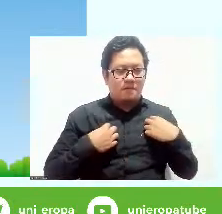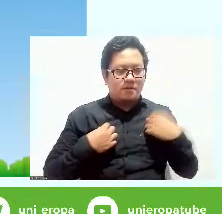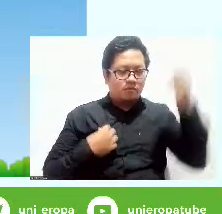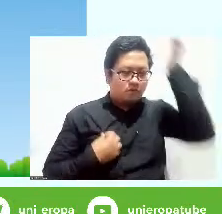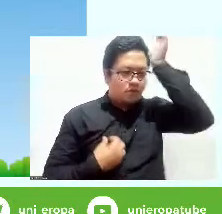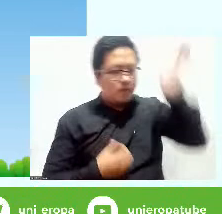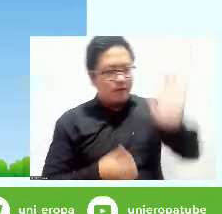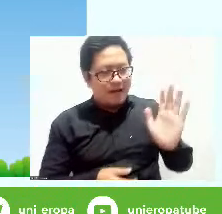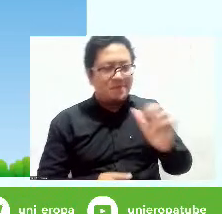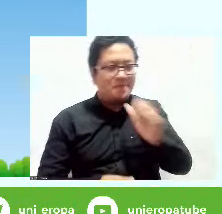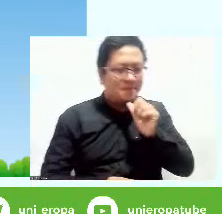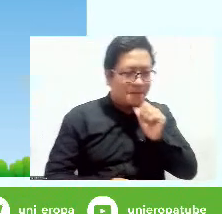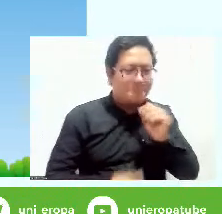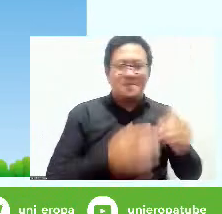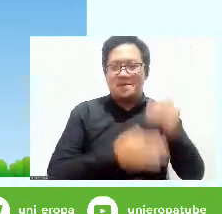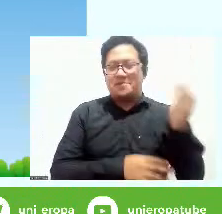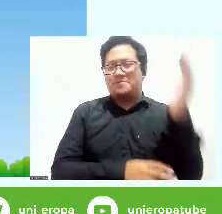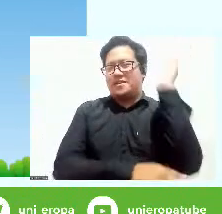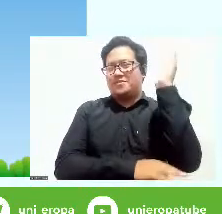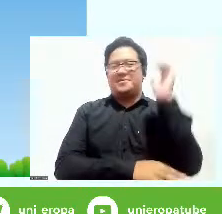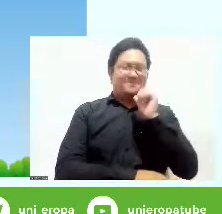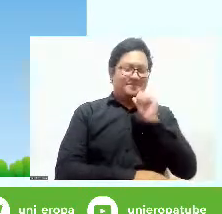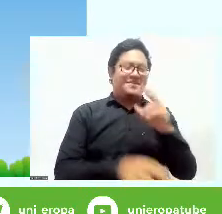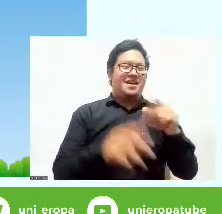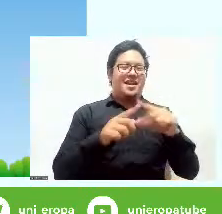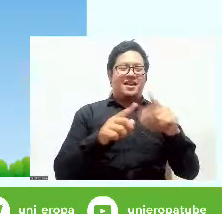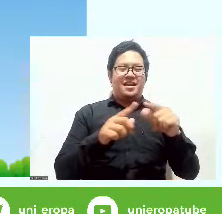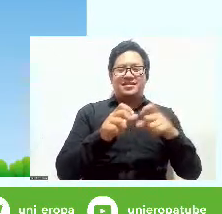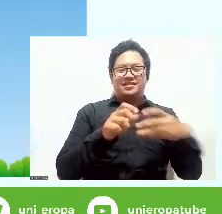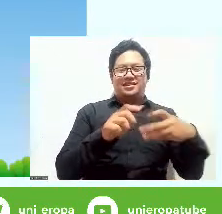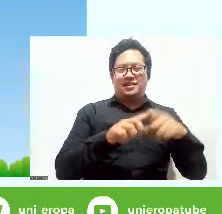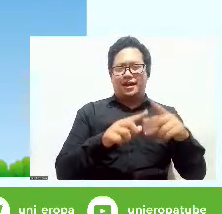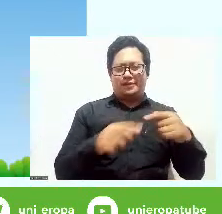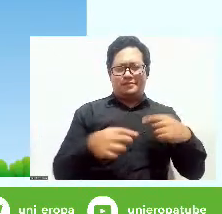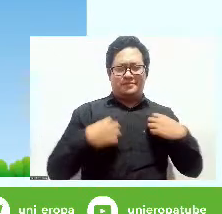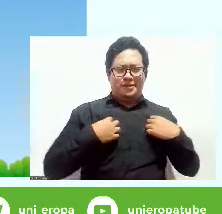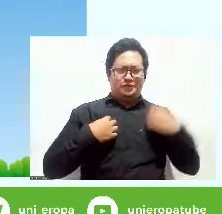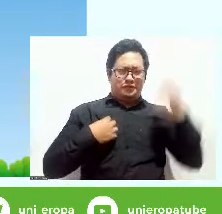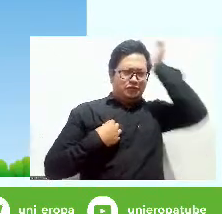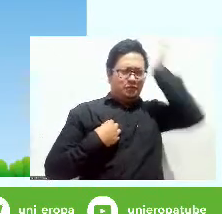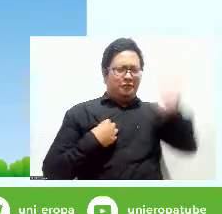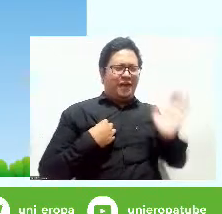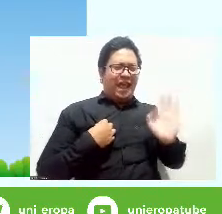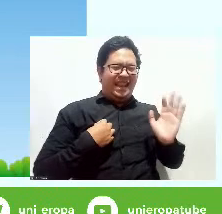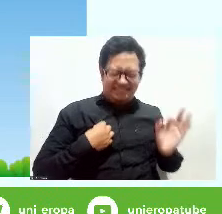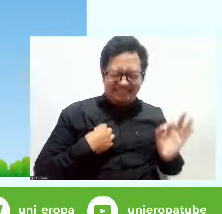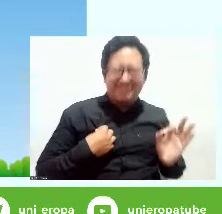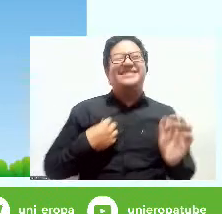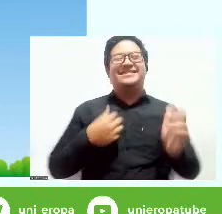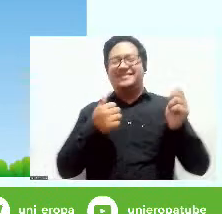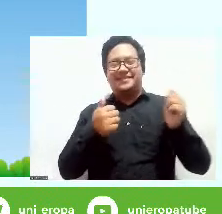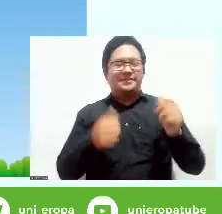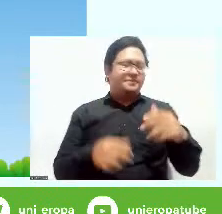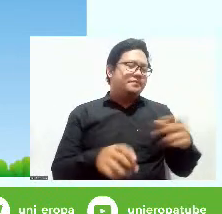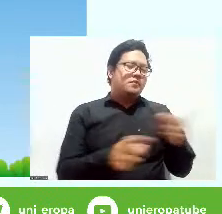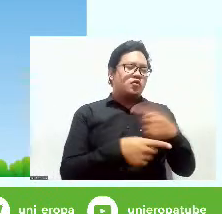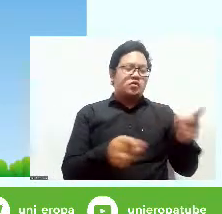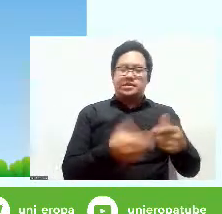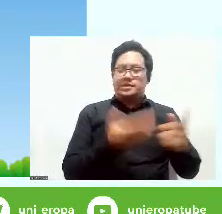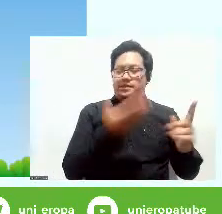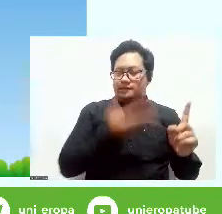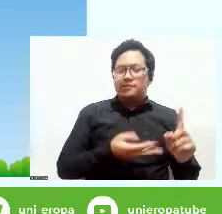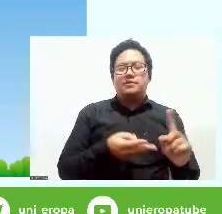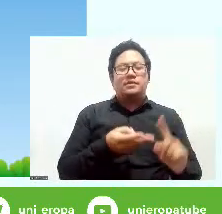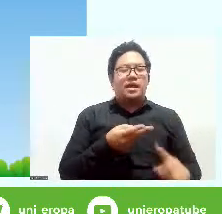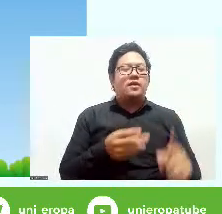Mbak Rara Sekar bisa makanya saya bajunya tidak ijo nih barat selaku merasa juga korban gardener Halo Mbak Rara